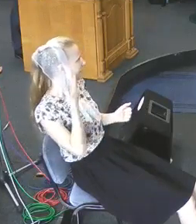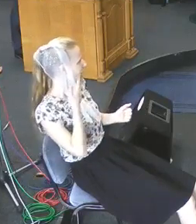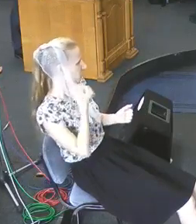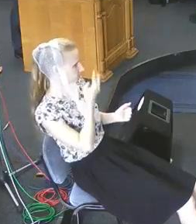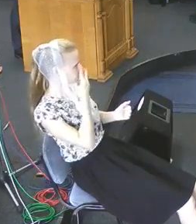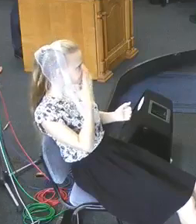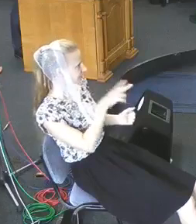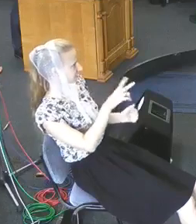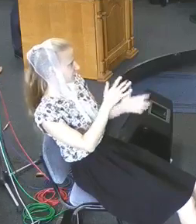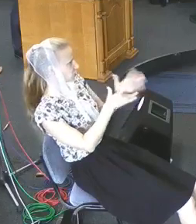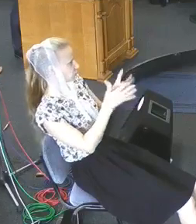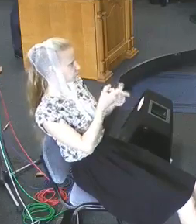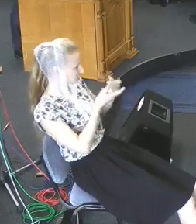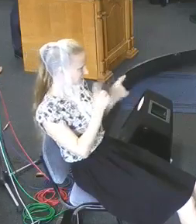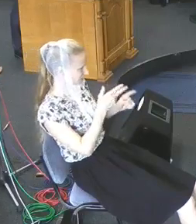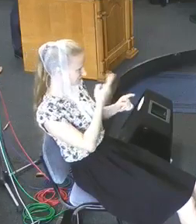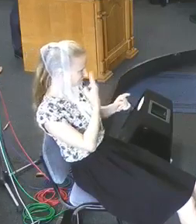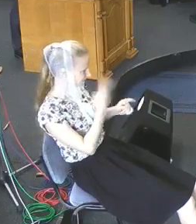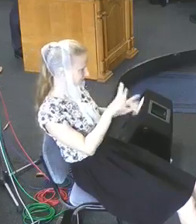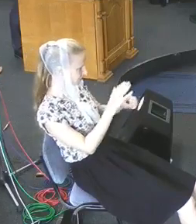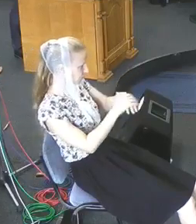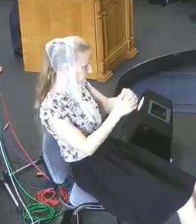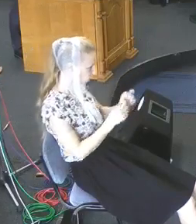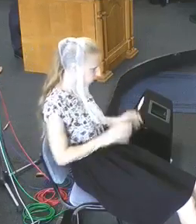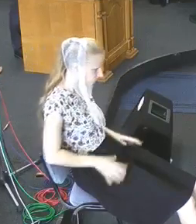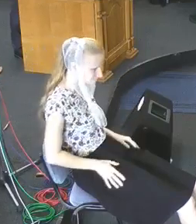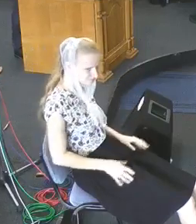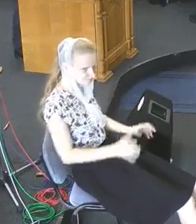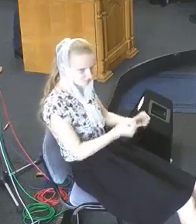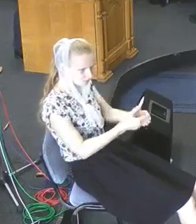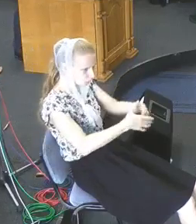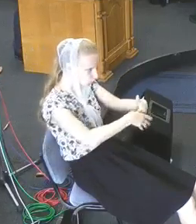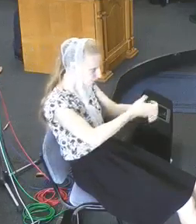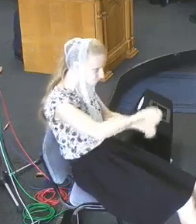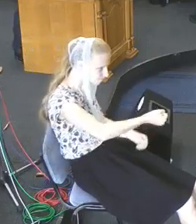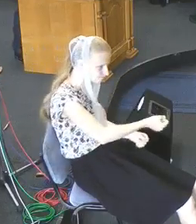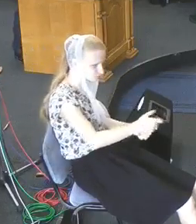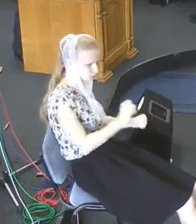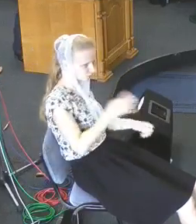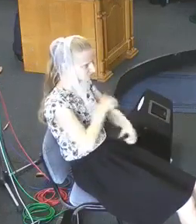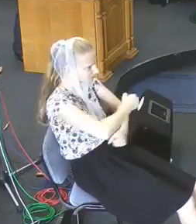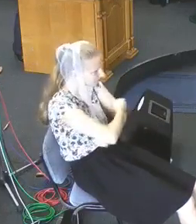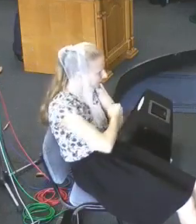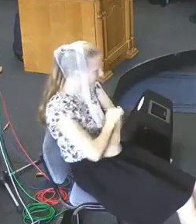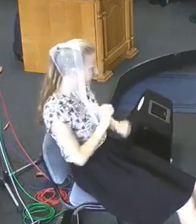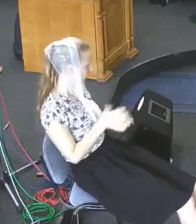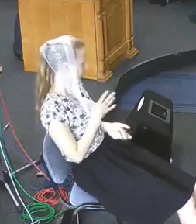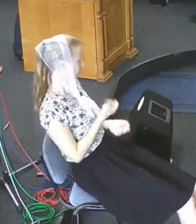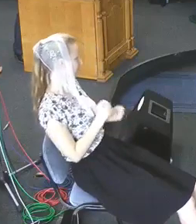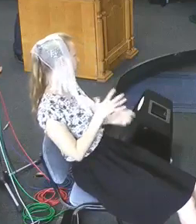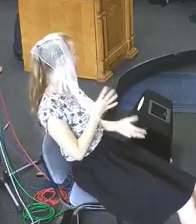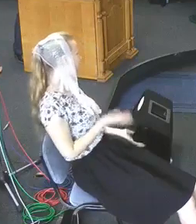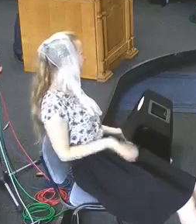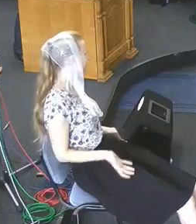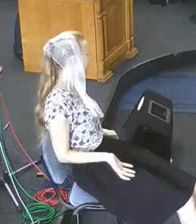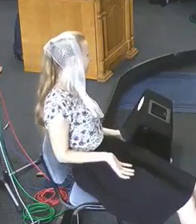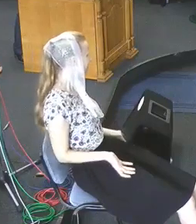бачили його своїми очима. Вони могли його пощупати, вони могли пожати йому руку, вони могли його обняти. Можливо.